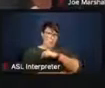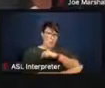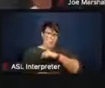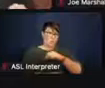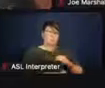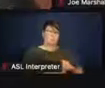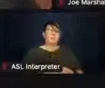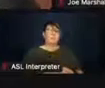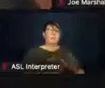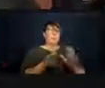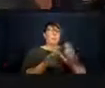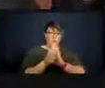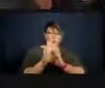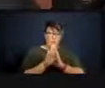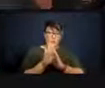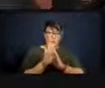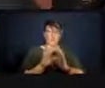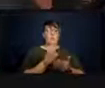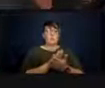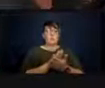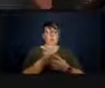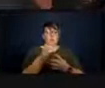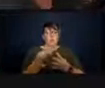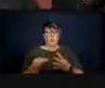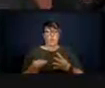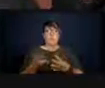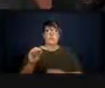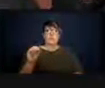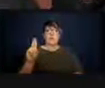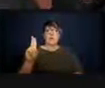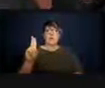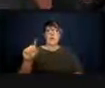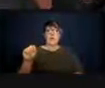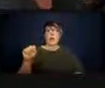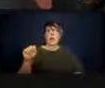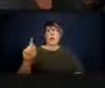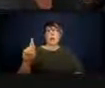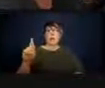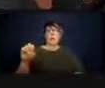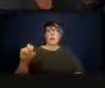المعلومات وأيضا مراجعة التواريخ.